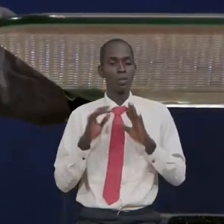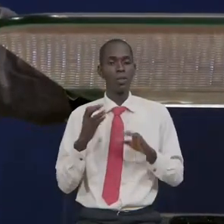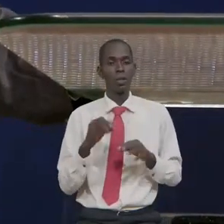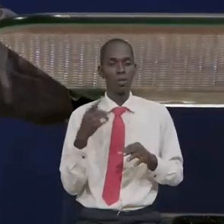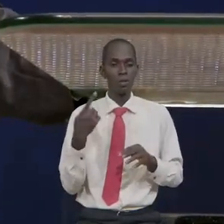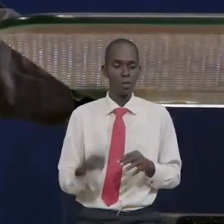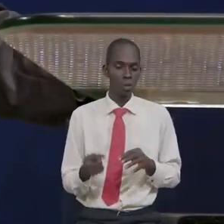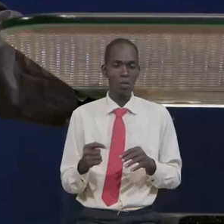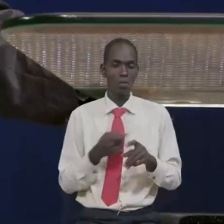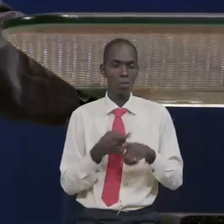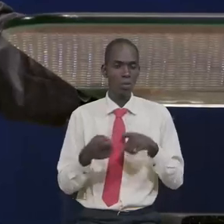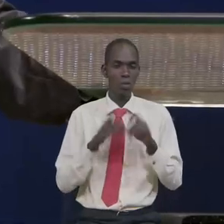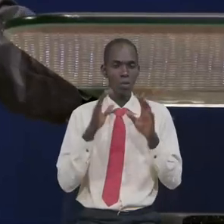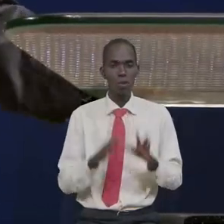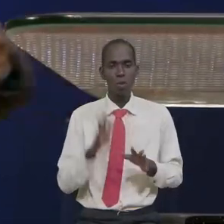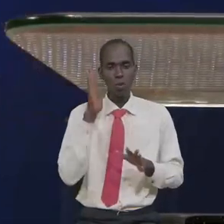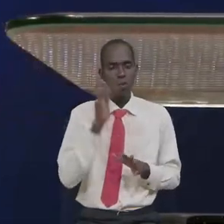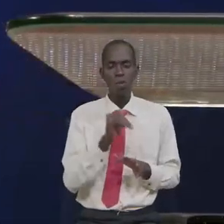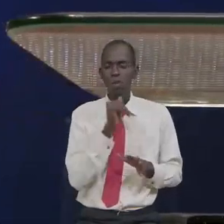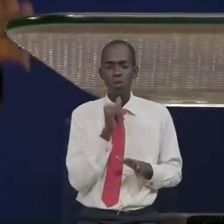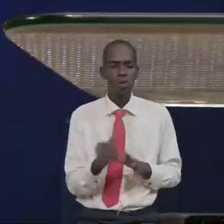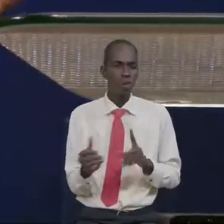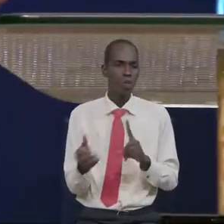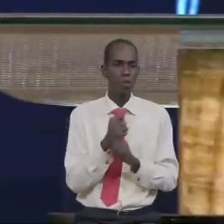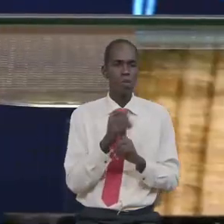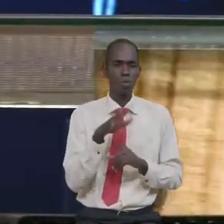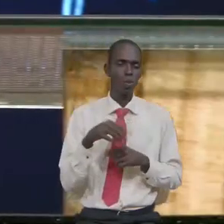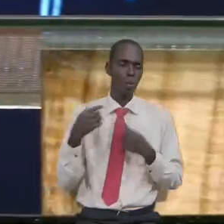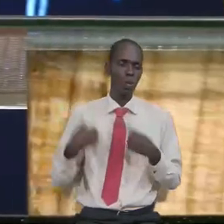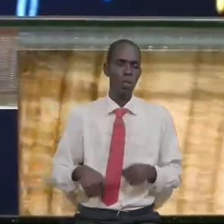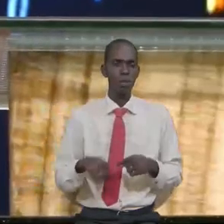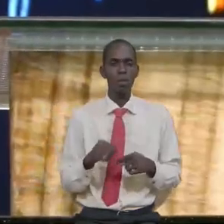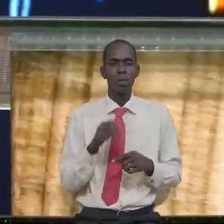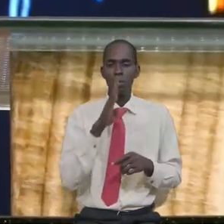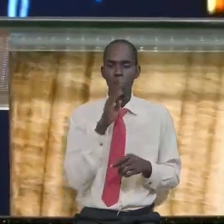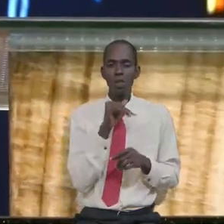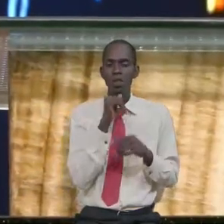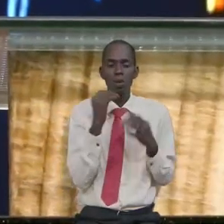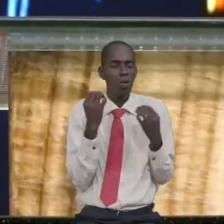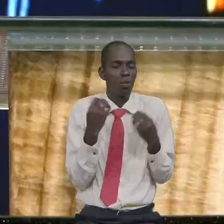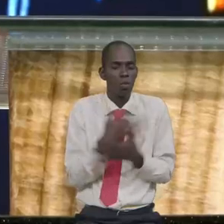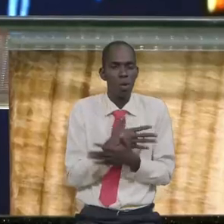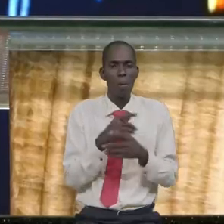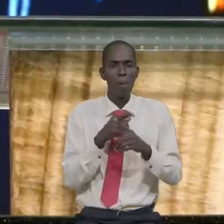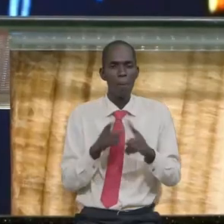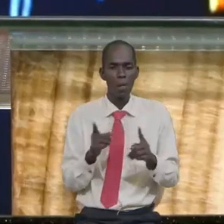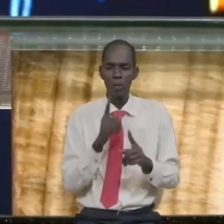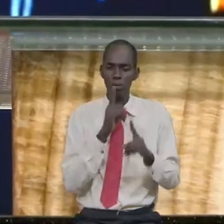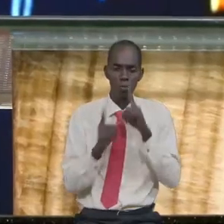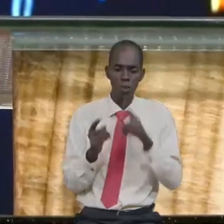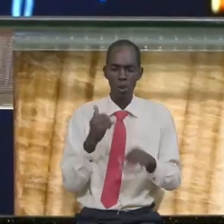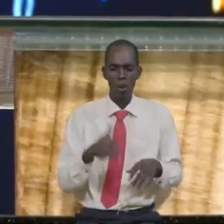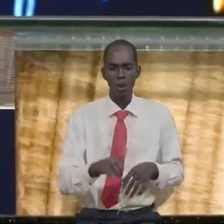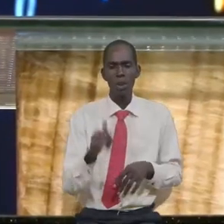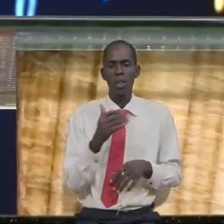ne va pas agripper ton cœur en sorte que tu ne continues plus l'œuvre de Dieu. Mais d'ici, ne crains point, mais parle et ne